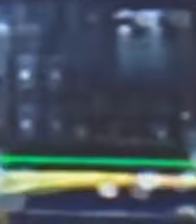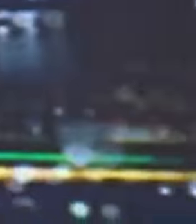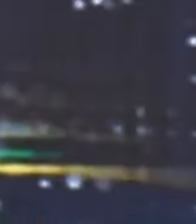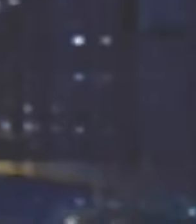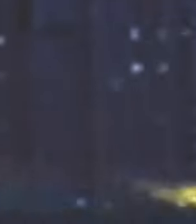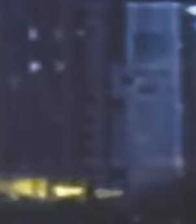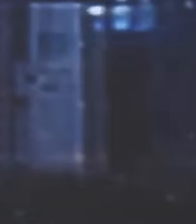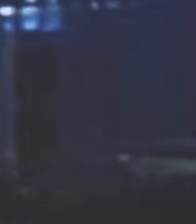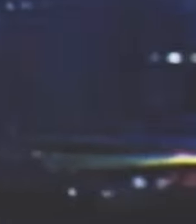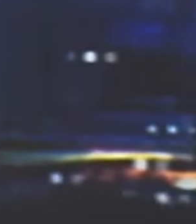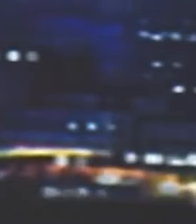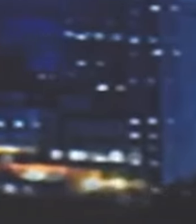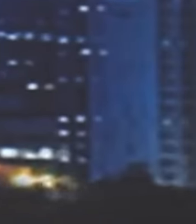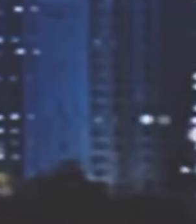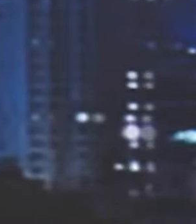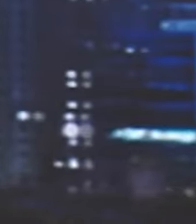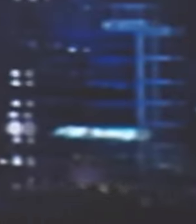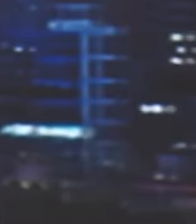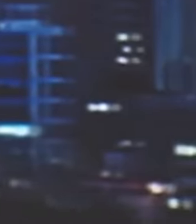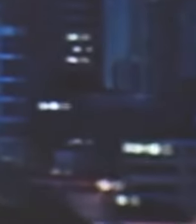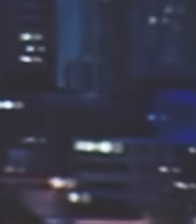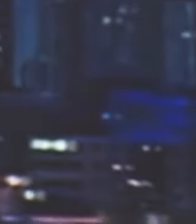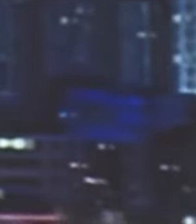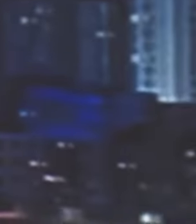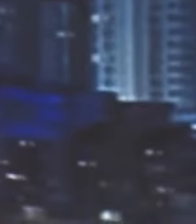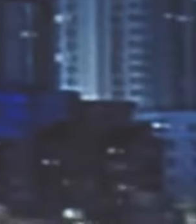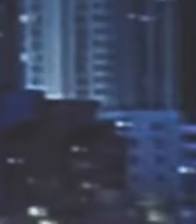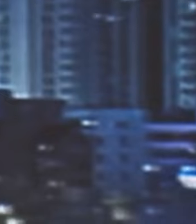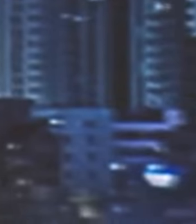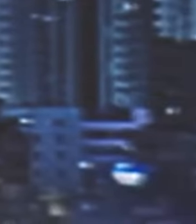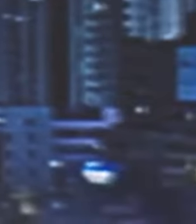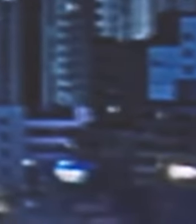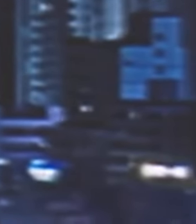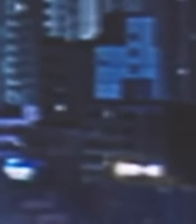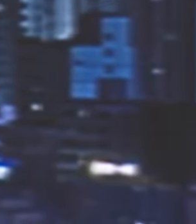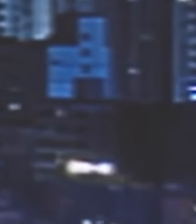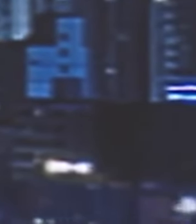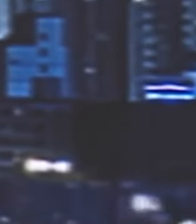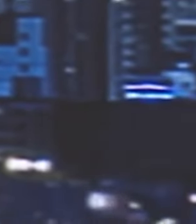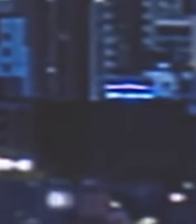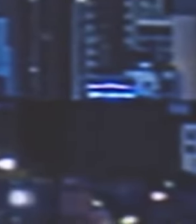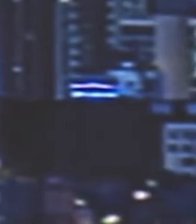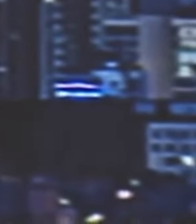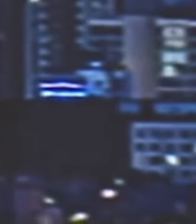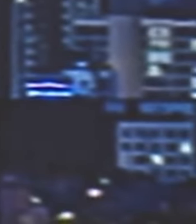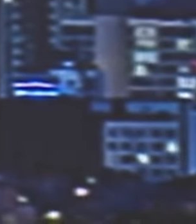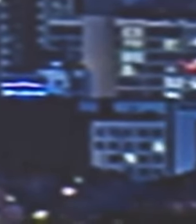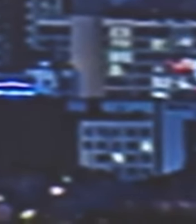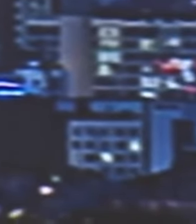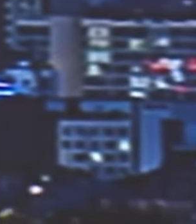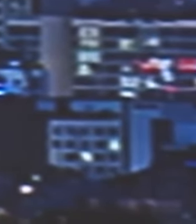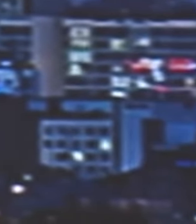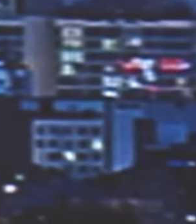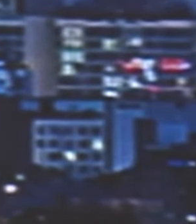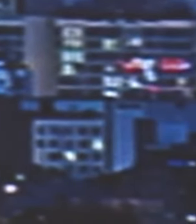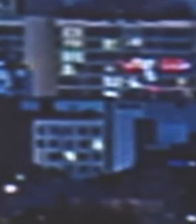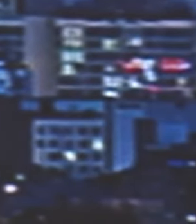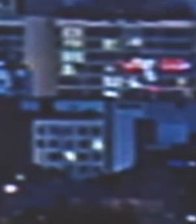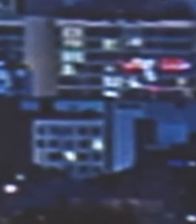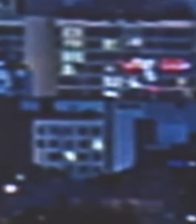최수 jtbc 뉴스를 시청해 주신 여러분 고맙습니다 저희는 저녁 6시 50분 뉴스룸에서 뵙겠습니다